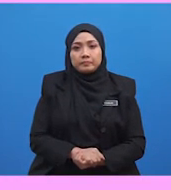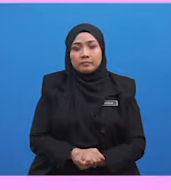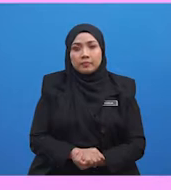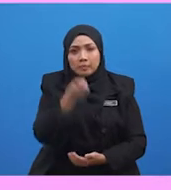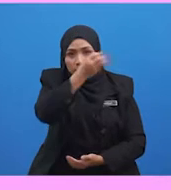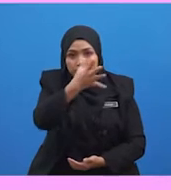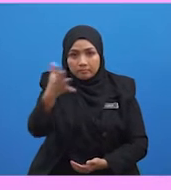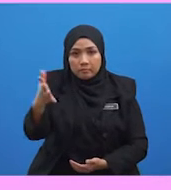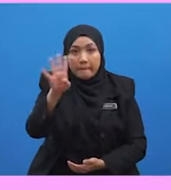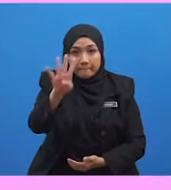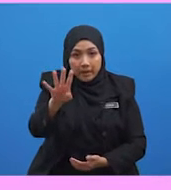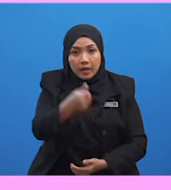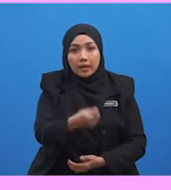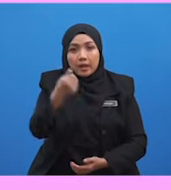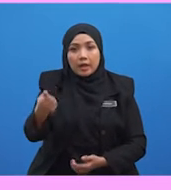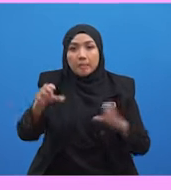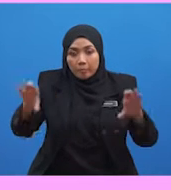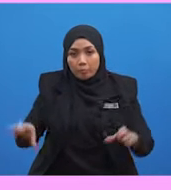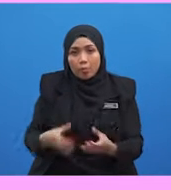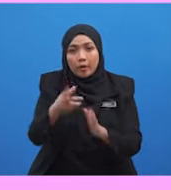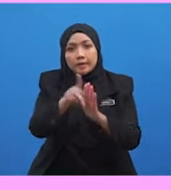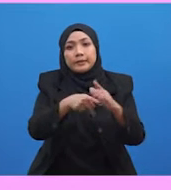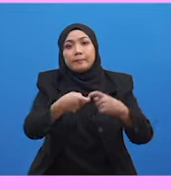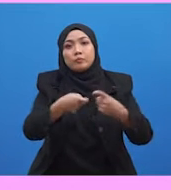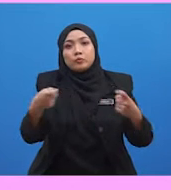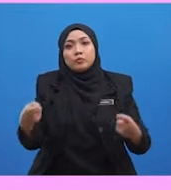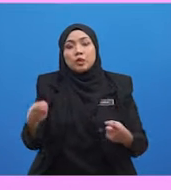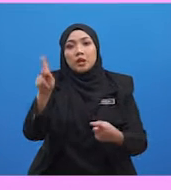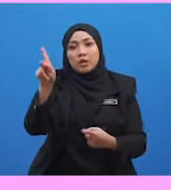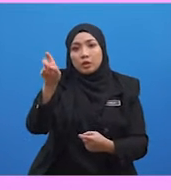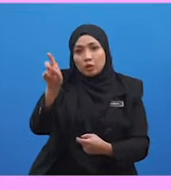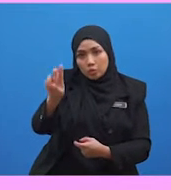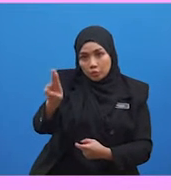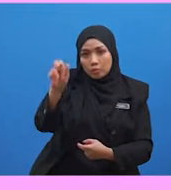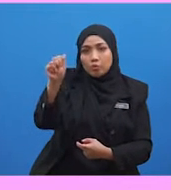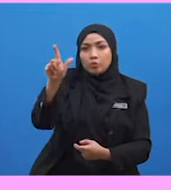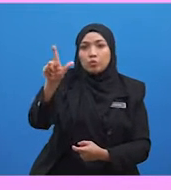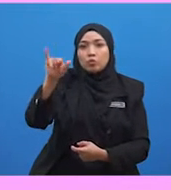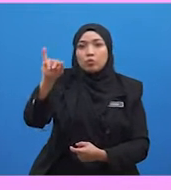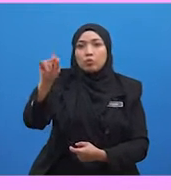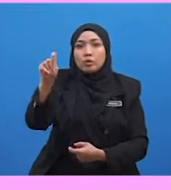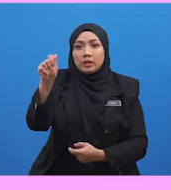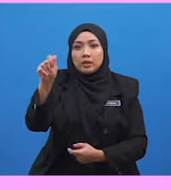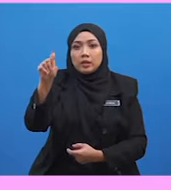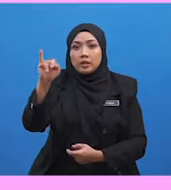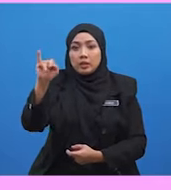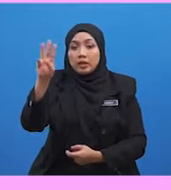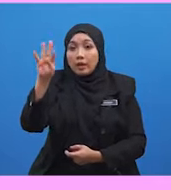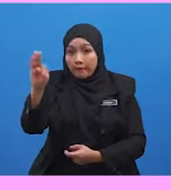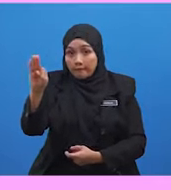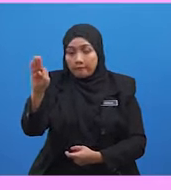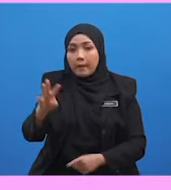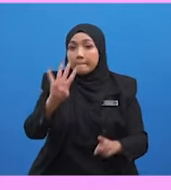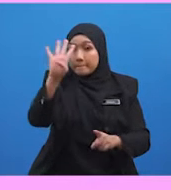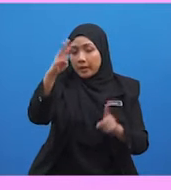Nyatakan empat alat membuat keputusan kualitatif yang memperuntukkan empat